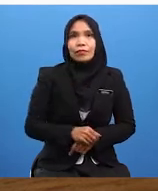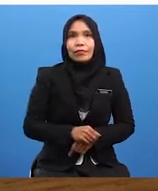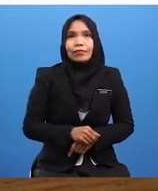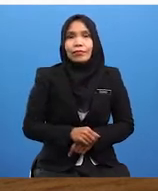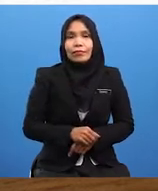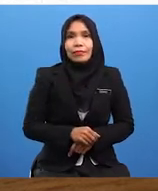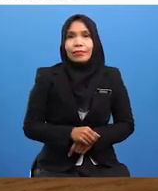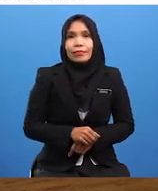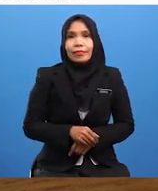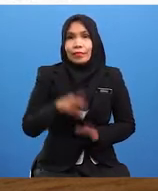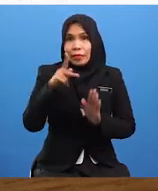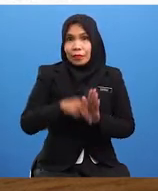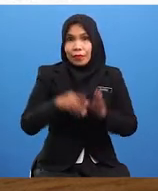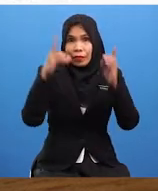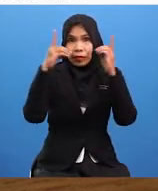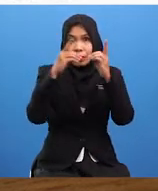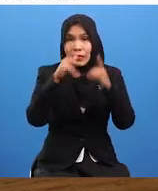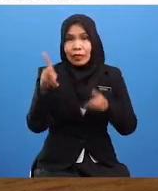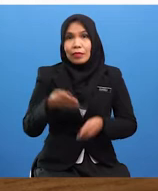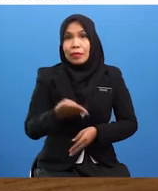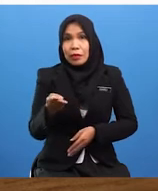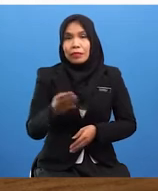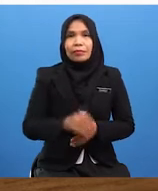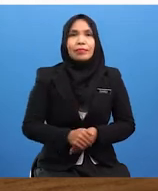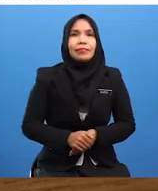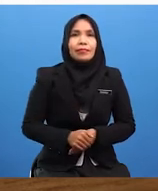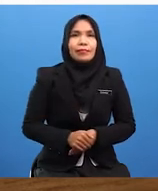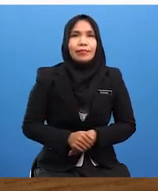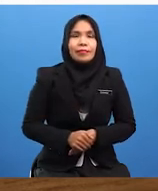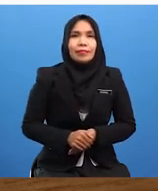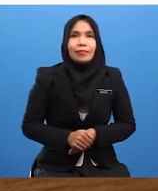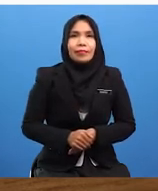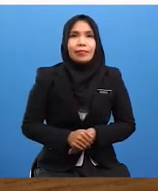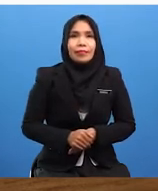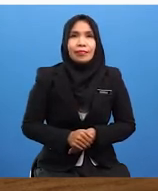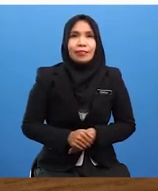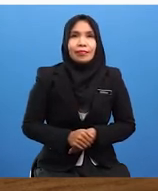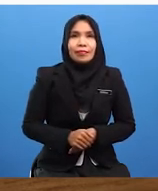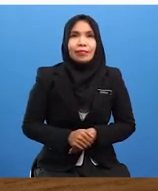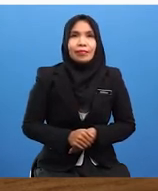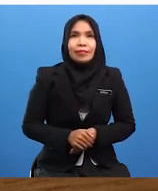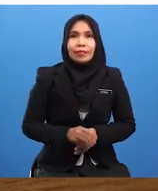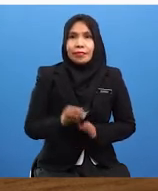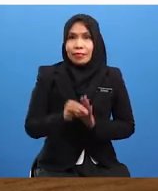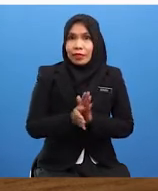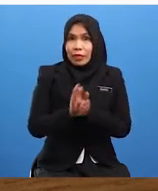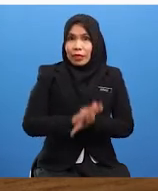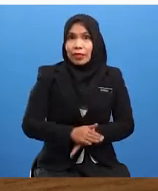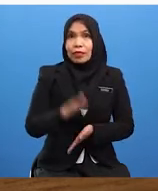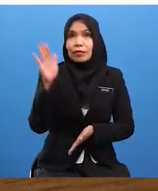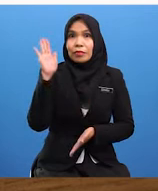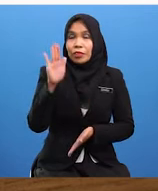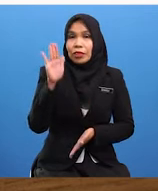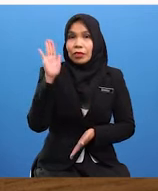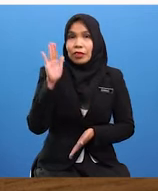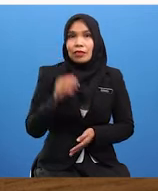Lodge, Prince Claus Award di Netherlands, menjadi pensyarah di Universiti